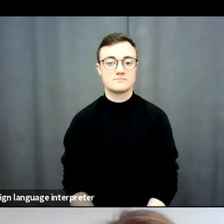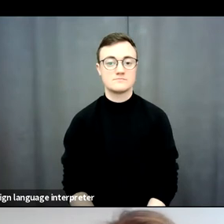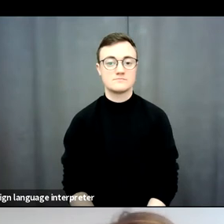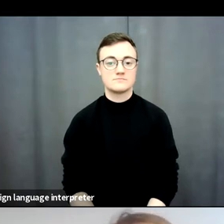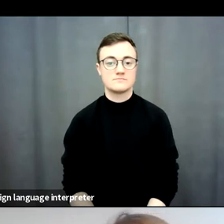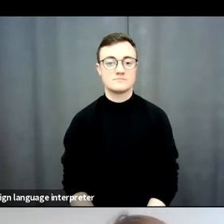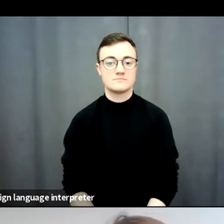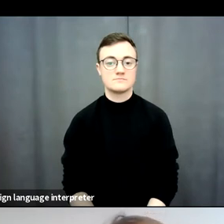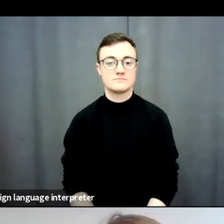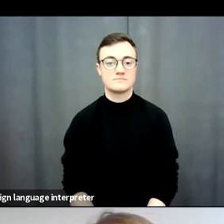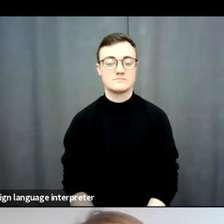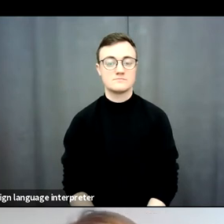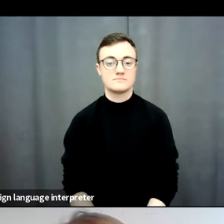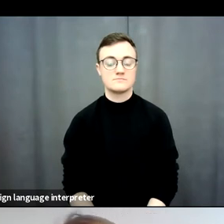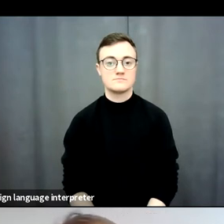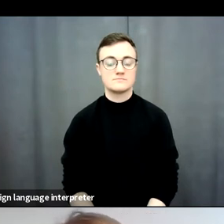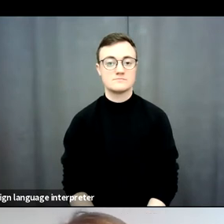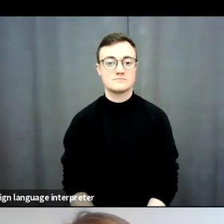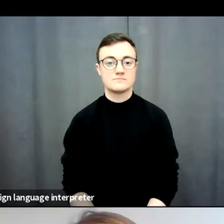til å øve seg i å snakke med barn.